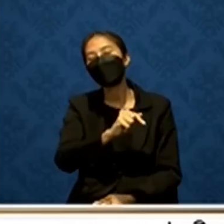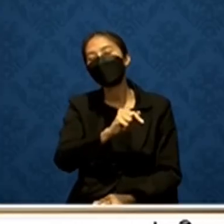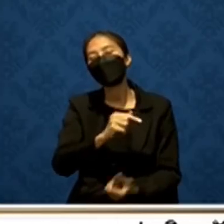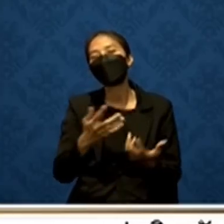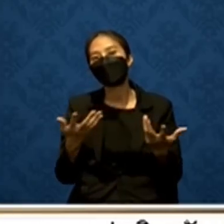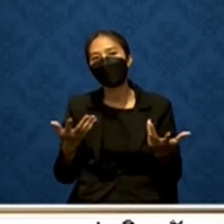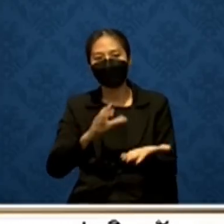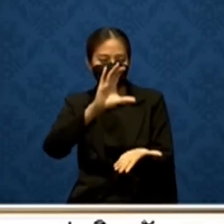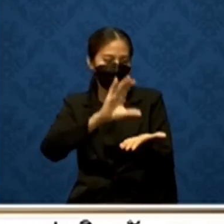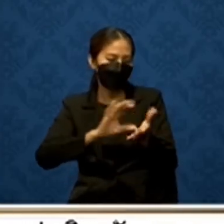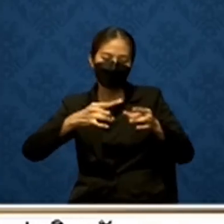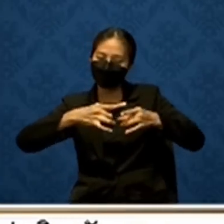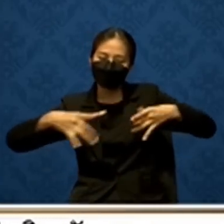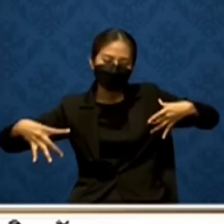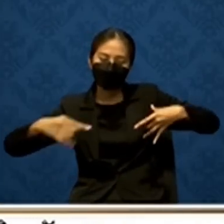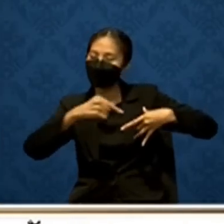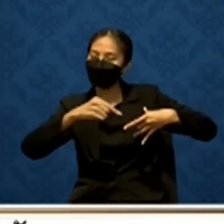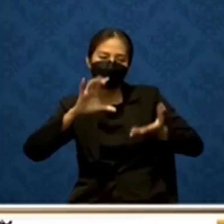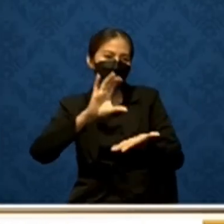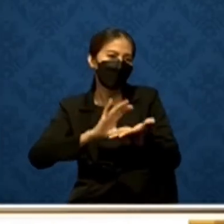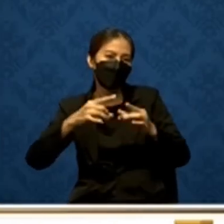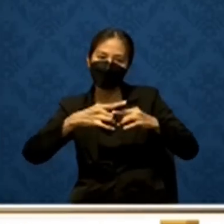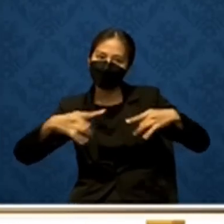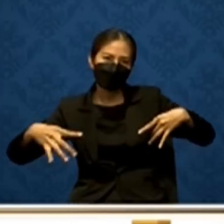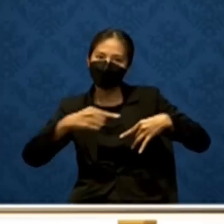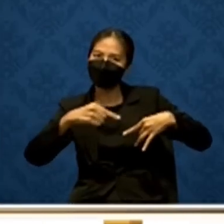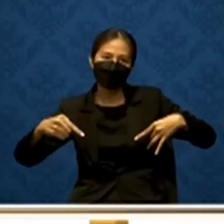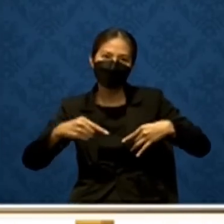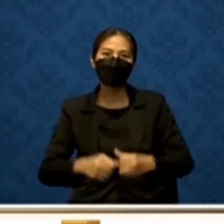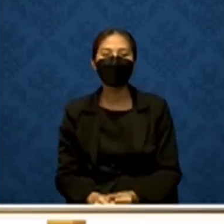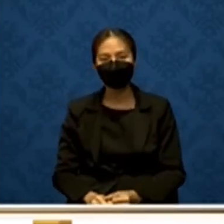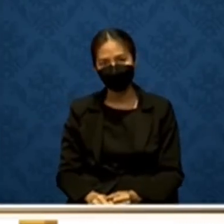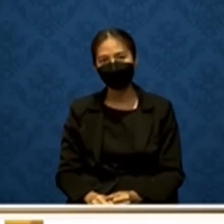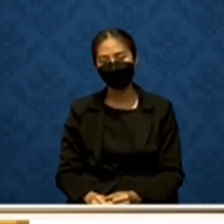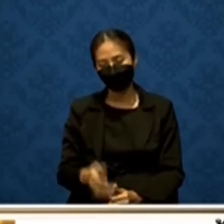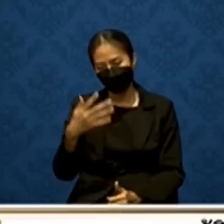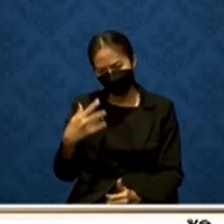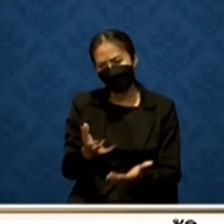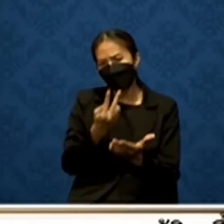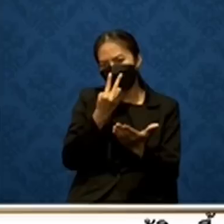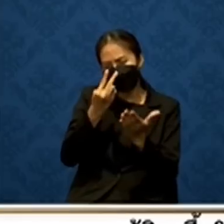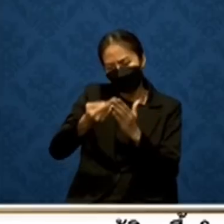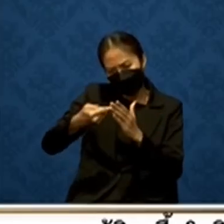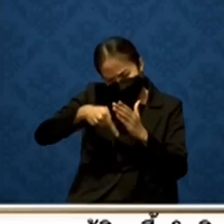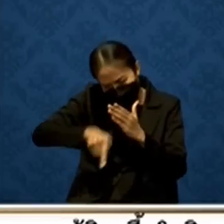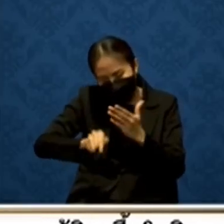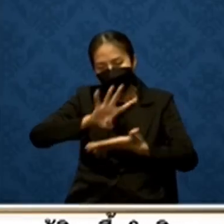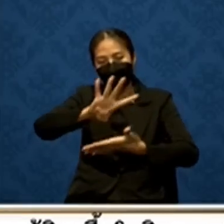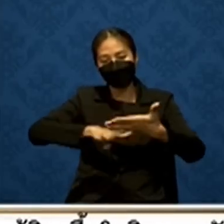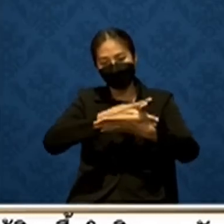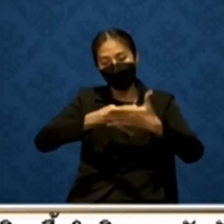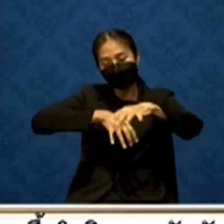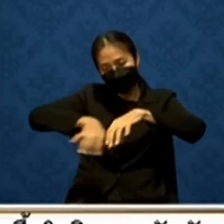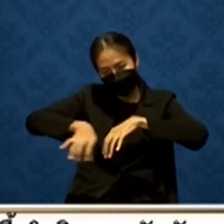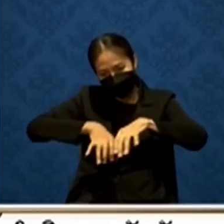อันนี้ งบไม่ตรงปกนะครั ทุฮทงนอกจจะงบชางปวย ยยงบไมตรปกอีกไปดูอีก ว่ในแผนบริหาจัการนี่ภากรัศ